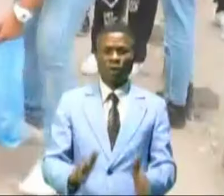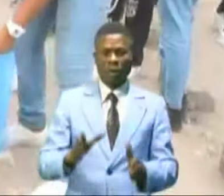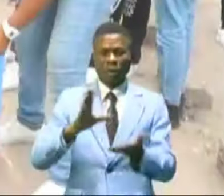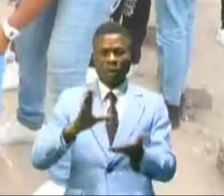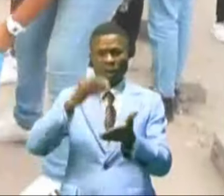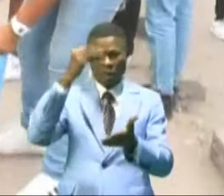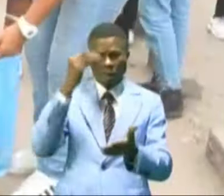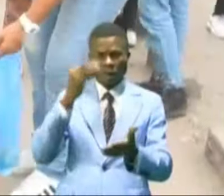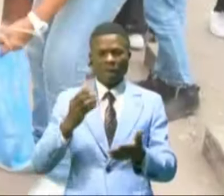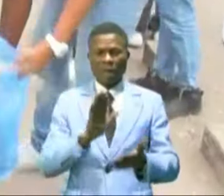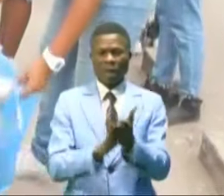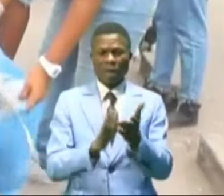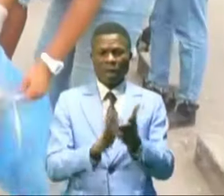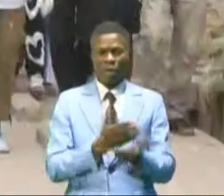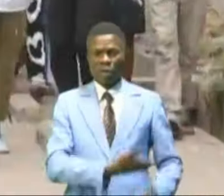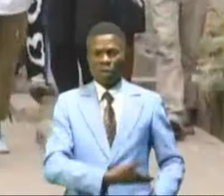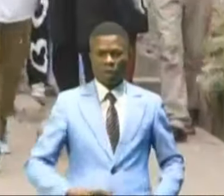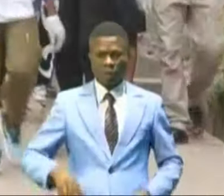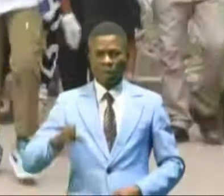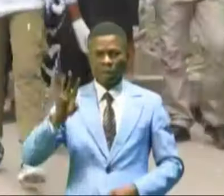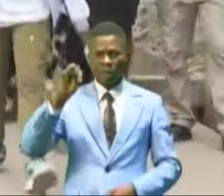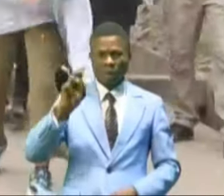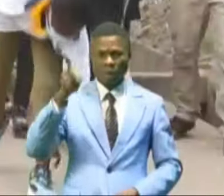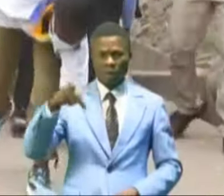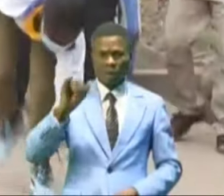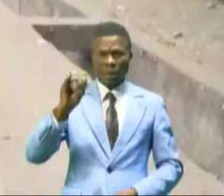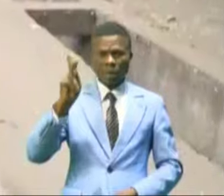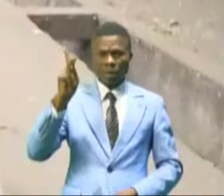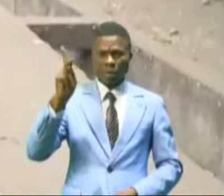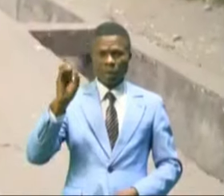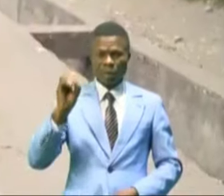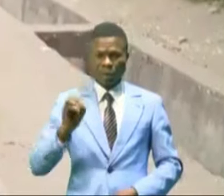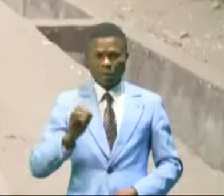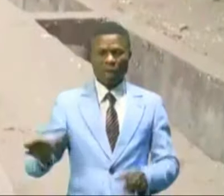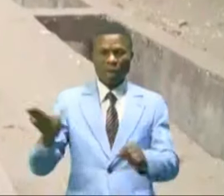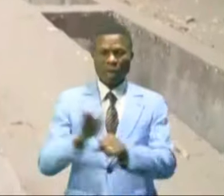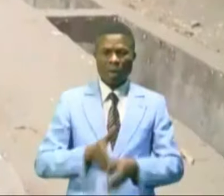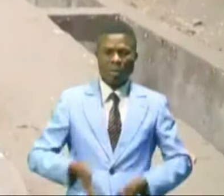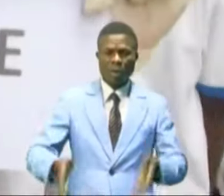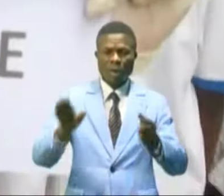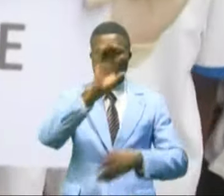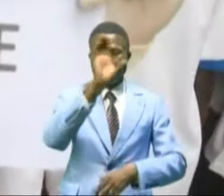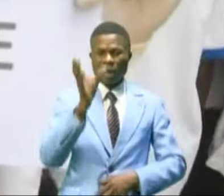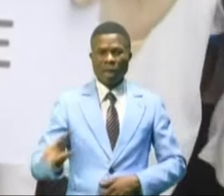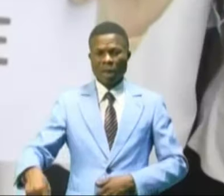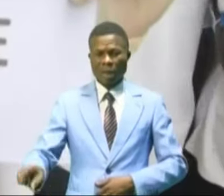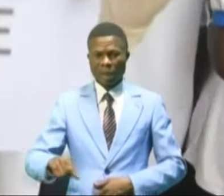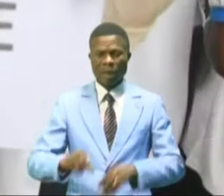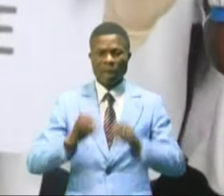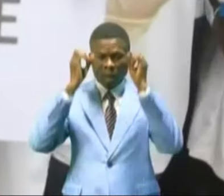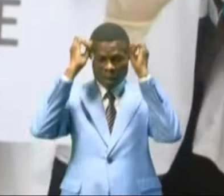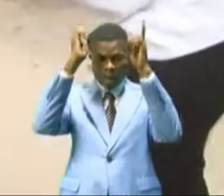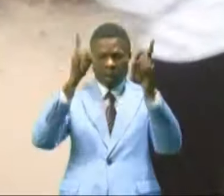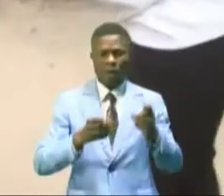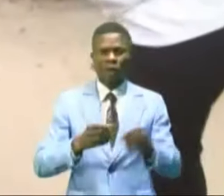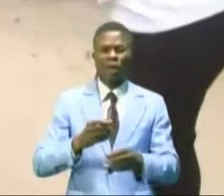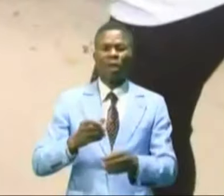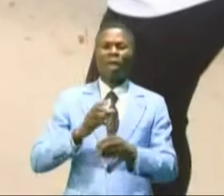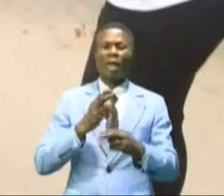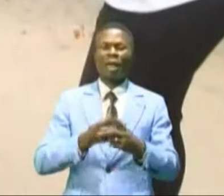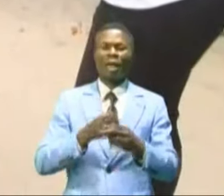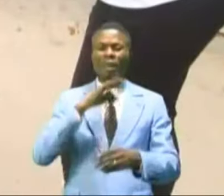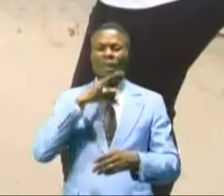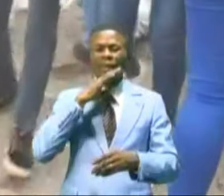lycée Pico se sont dissimulés à travers les rues de la commune de Lemba pour une séance d'assainissement et d'éducation sur la gestion de déchets plastiques.